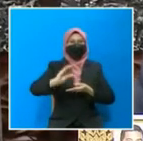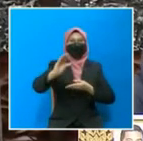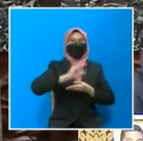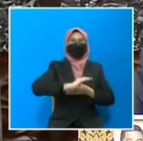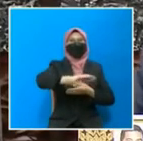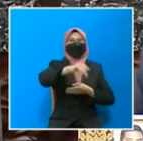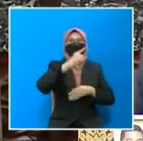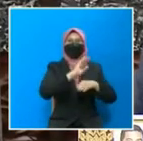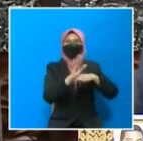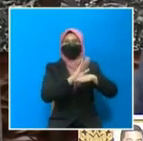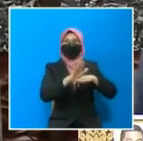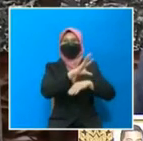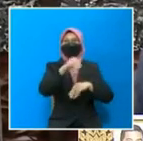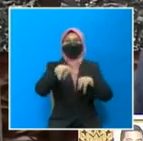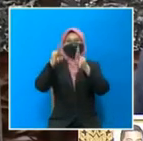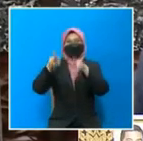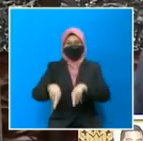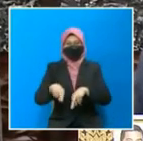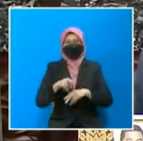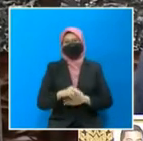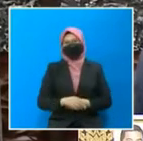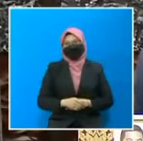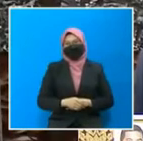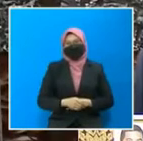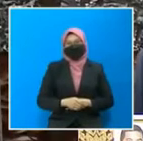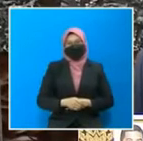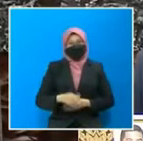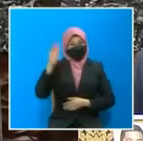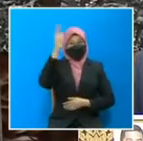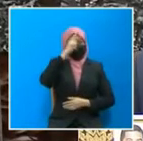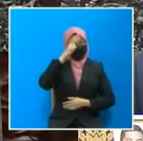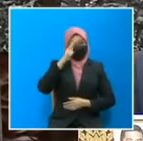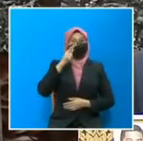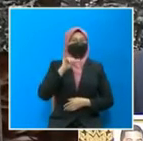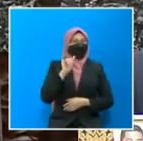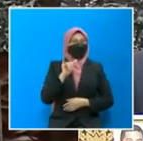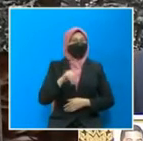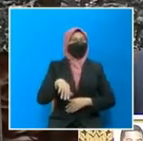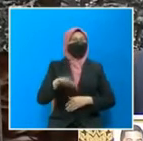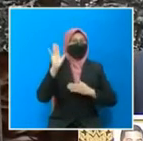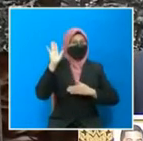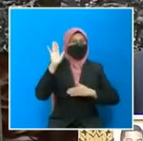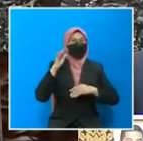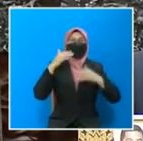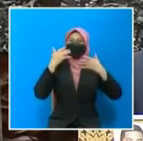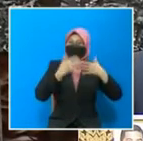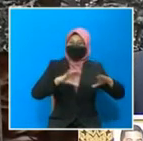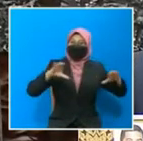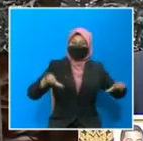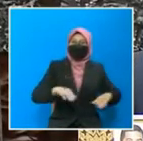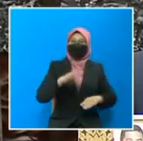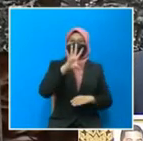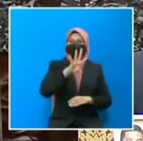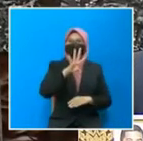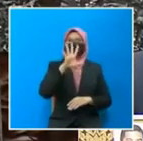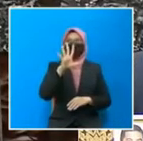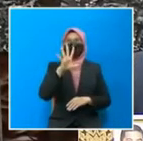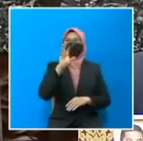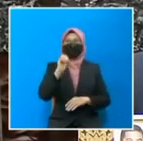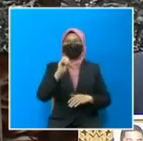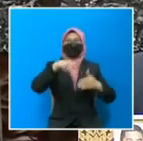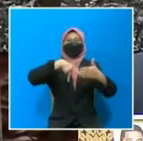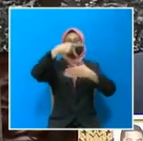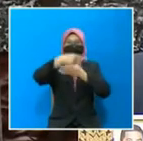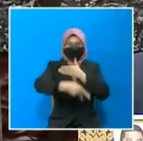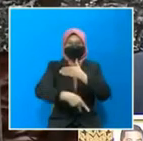dan perniagaan. Datuk Yang di-Pertua, kerajaan akui walaupun telah melaksanakan lebih 450 program